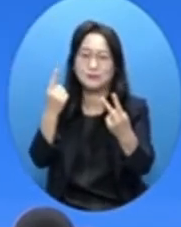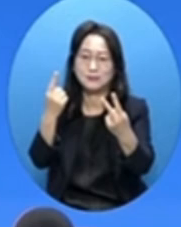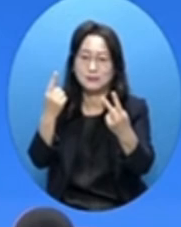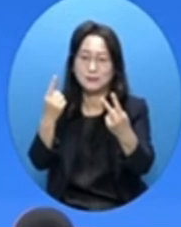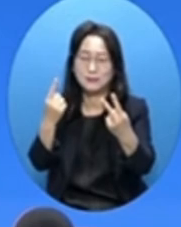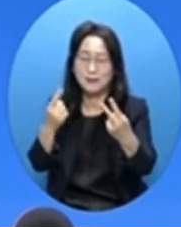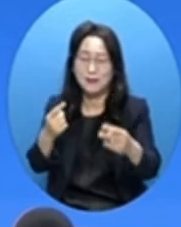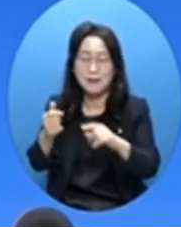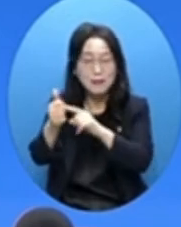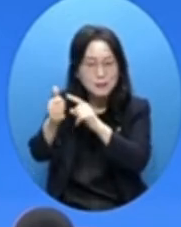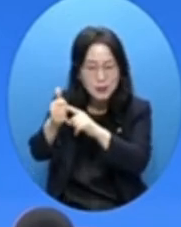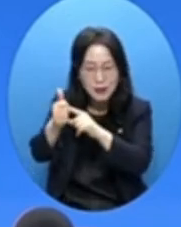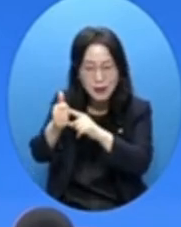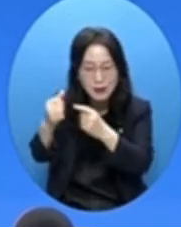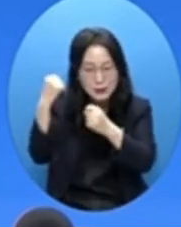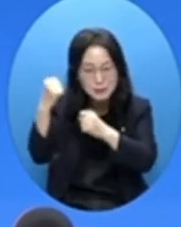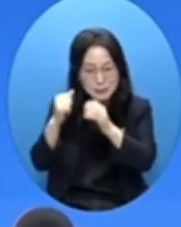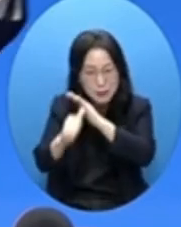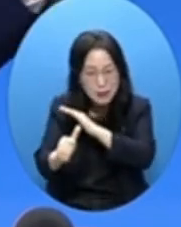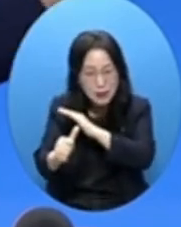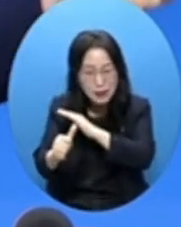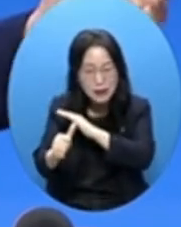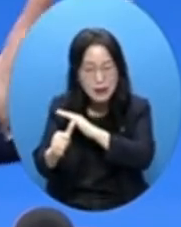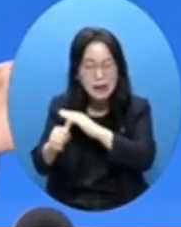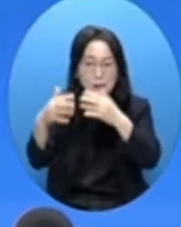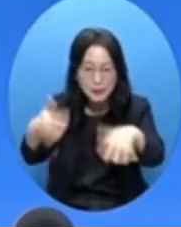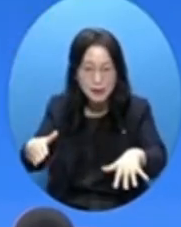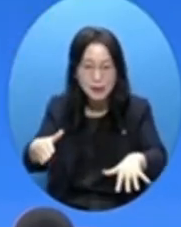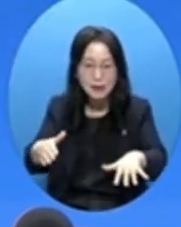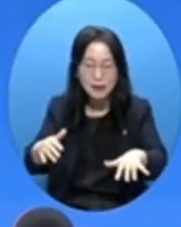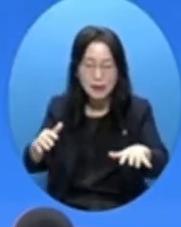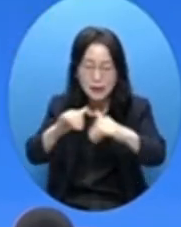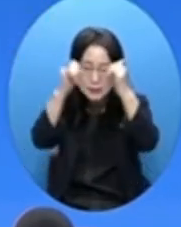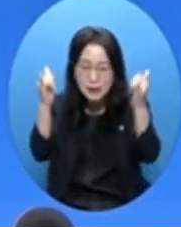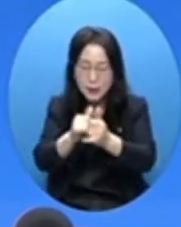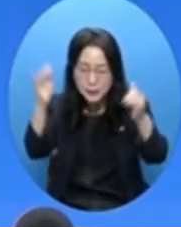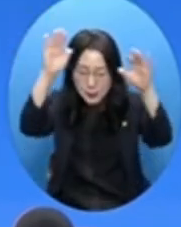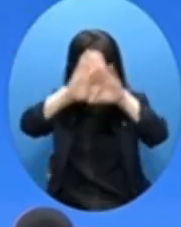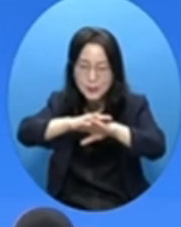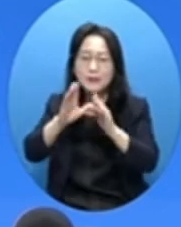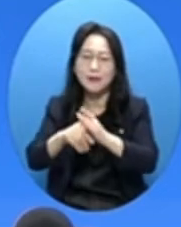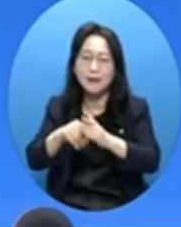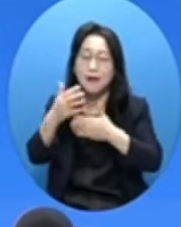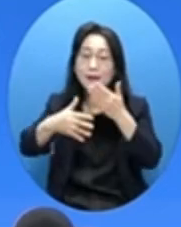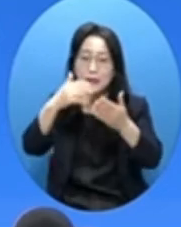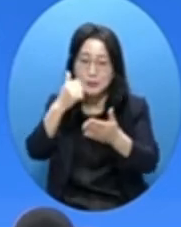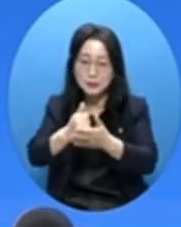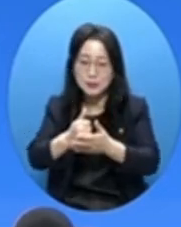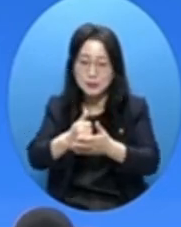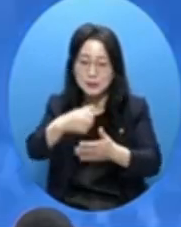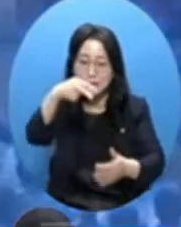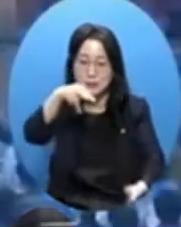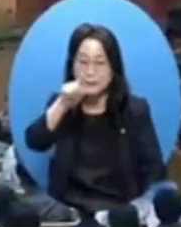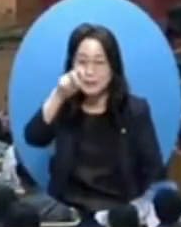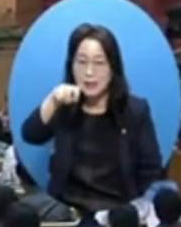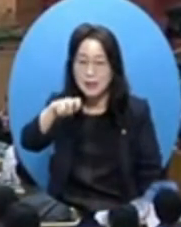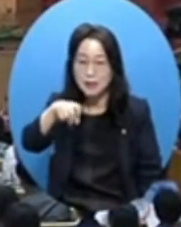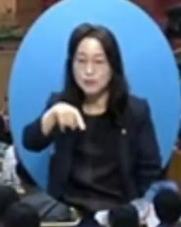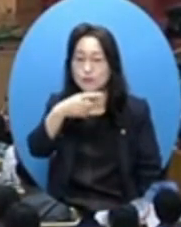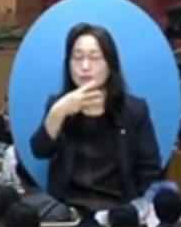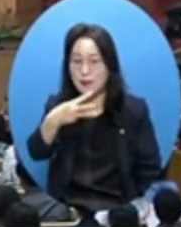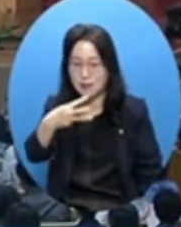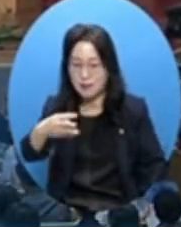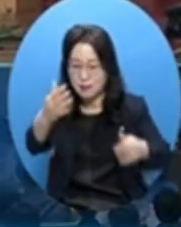le 듯이 무너지고 사회가 어둠의 들었을 때에 하나님께서 3회 라고 하는 희망의 등불을 킷입니다